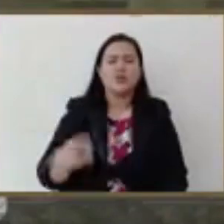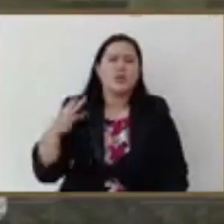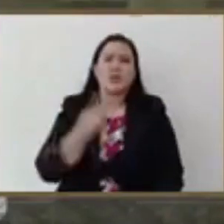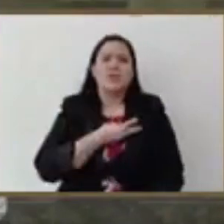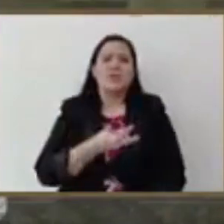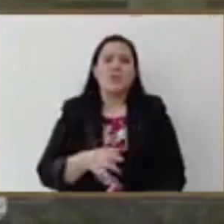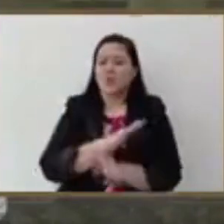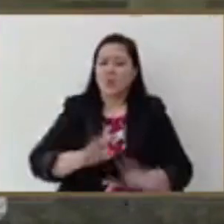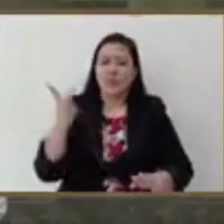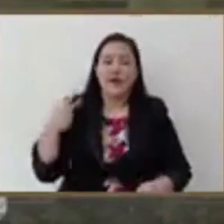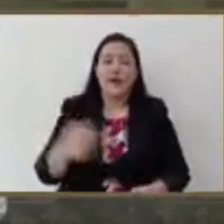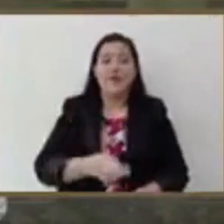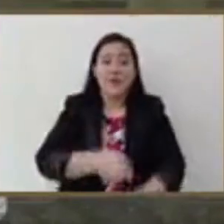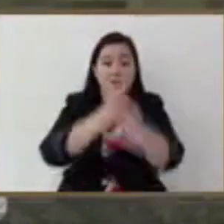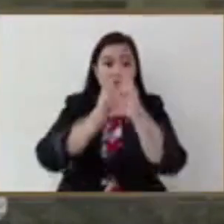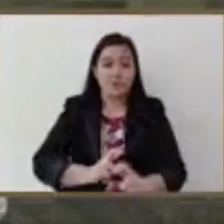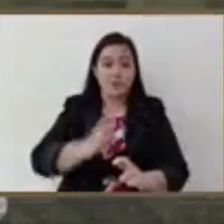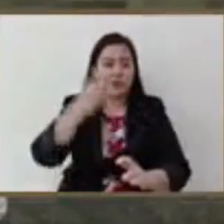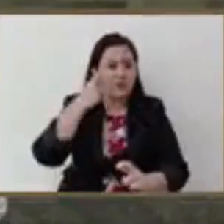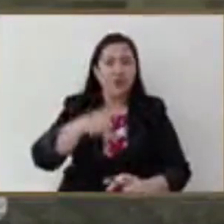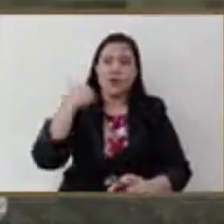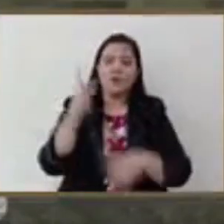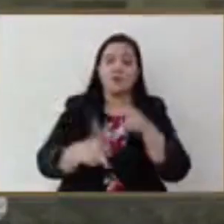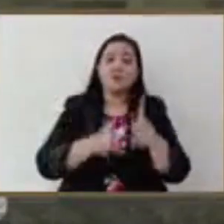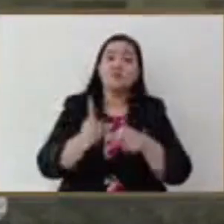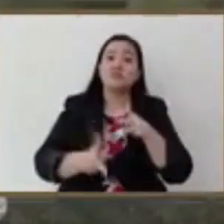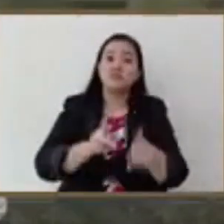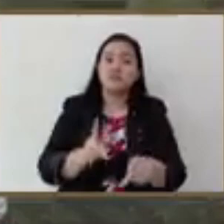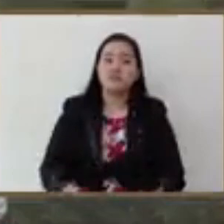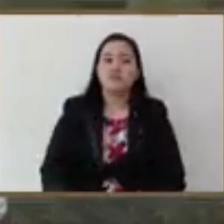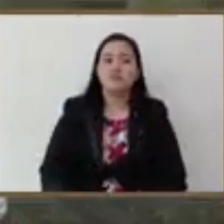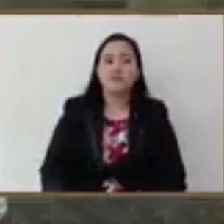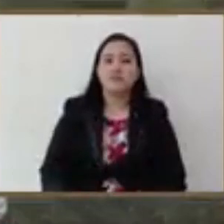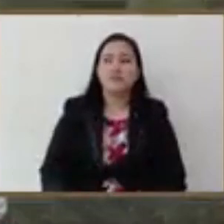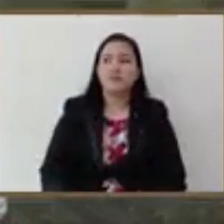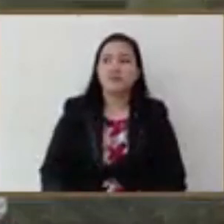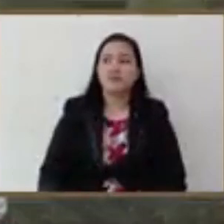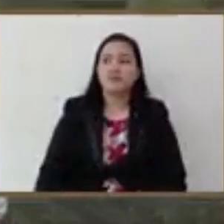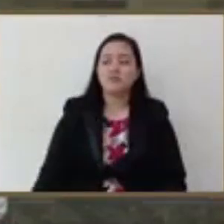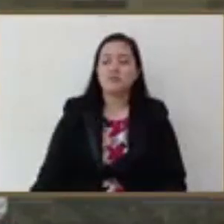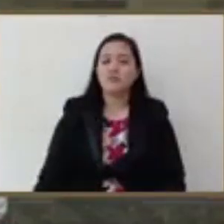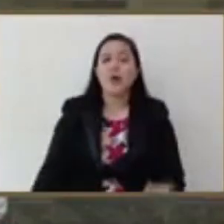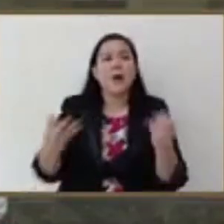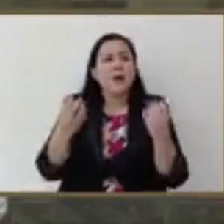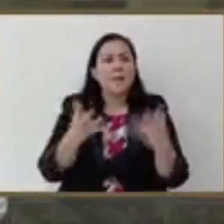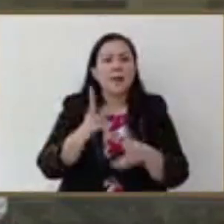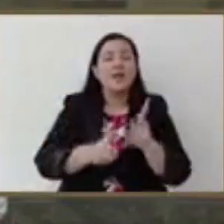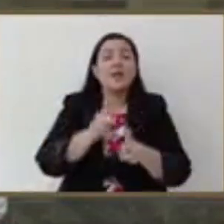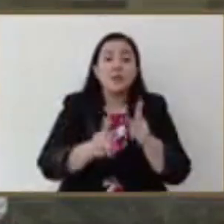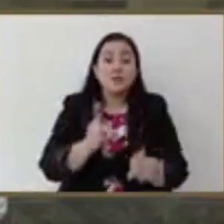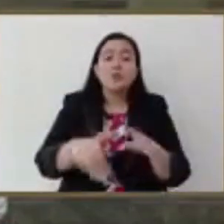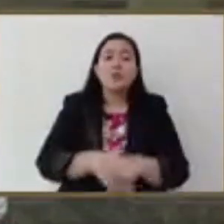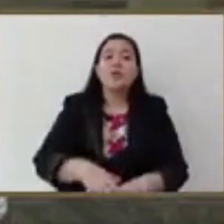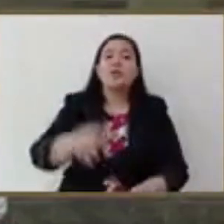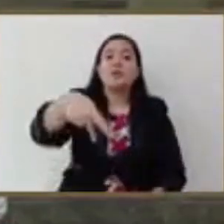You understand that? Marami ang mga nasa position ngayon na now I'm talking about anumang klaseng position. It might be here in